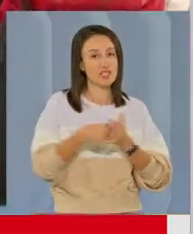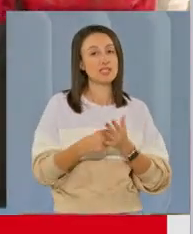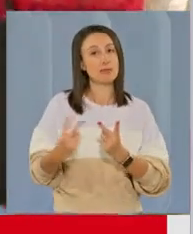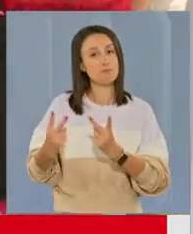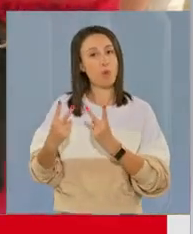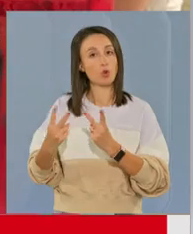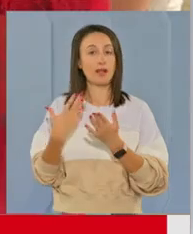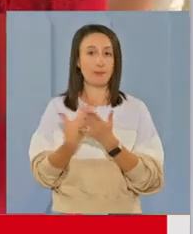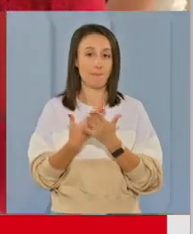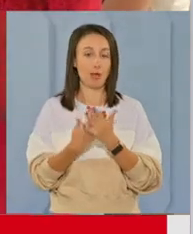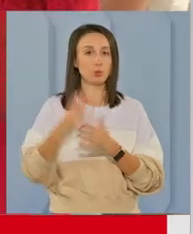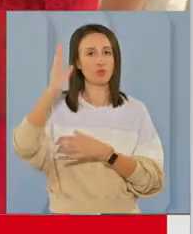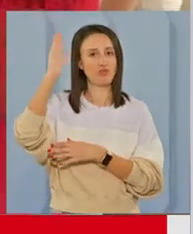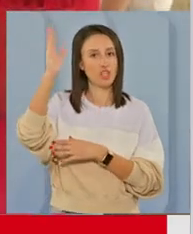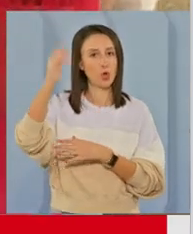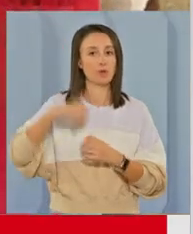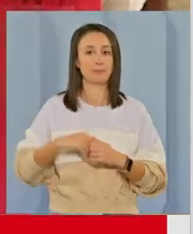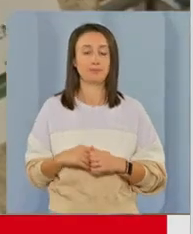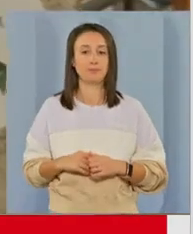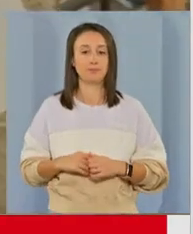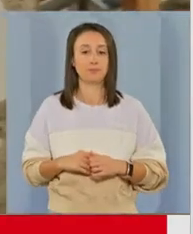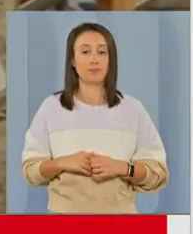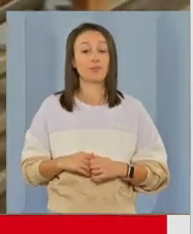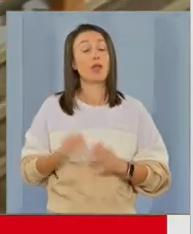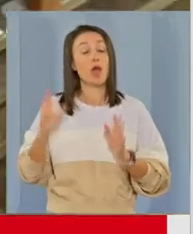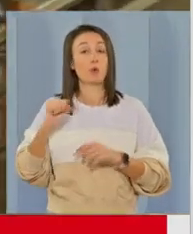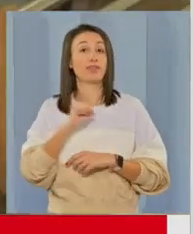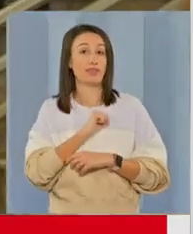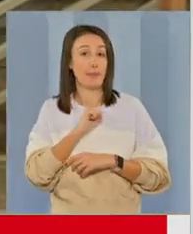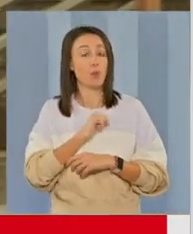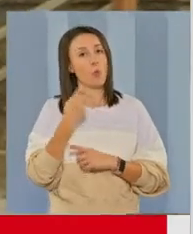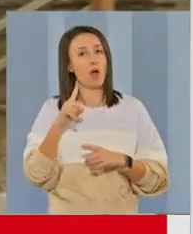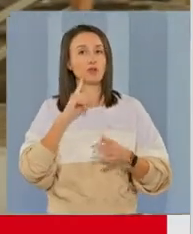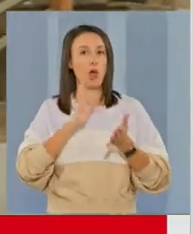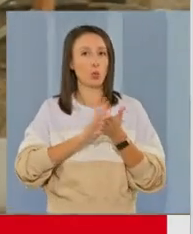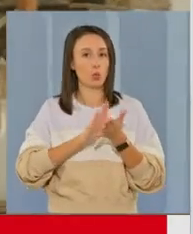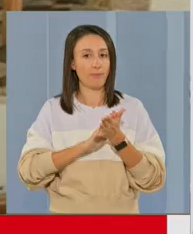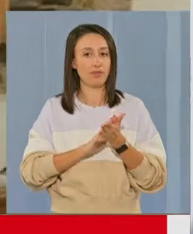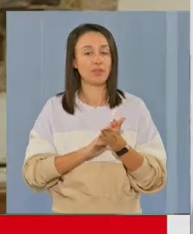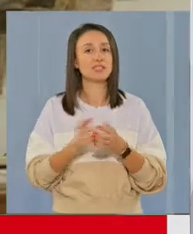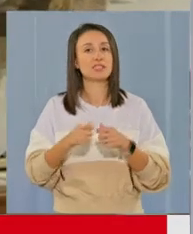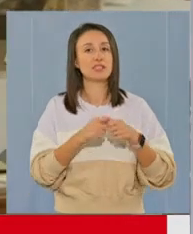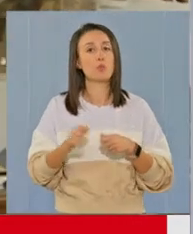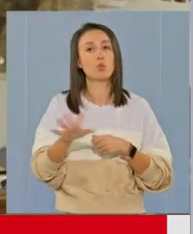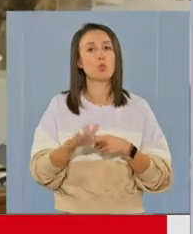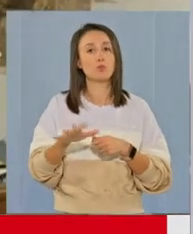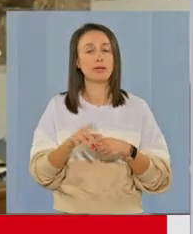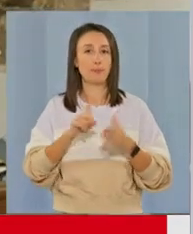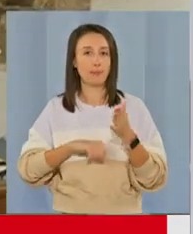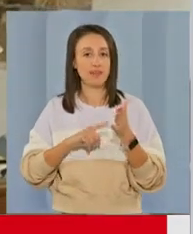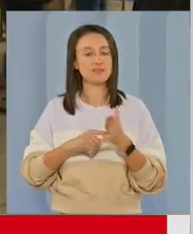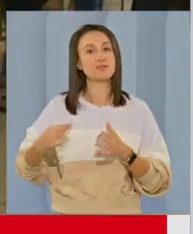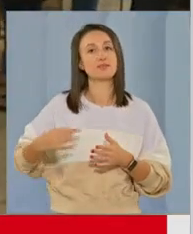importante pentru viitor, în condițiile în care au temeri, un alt argument, au temeri legate de sistemul public de pensii și de